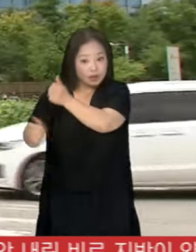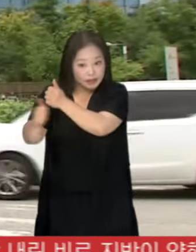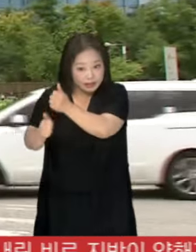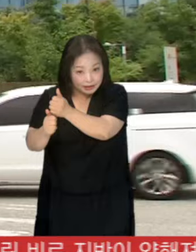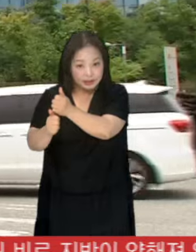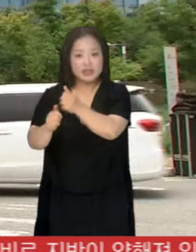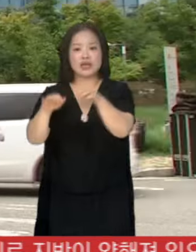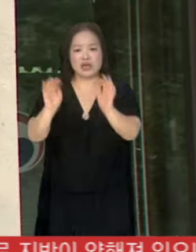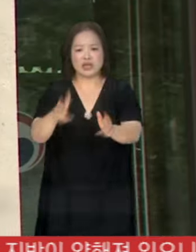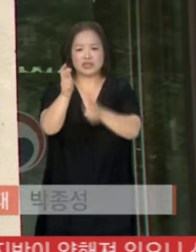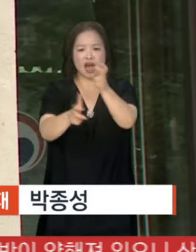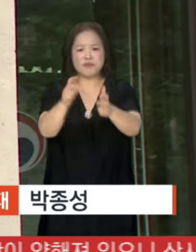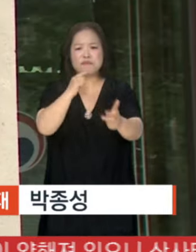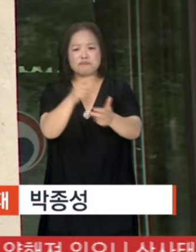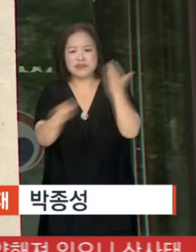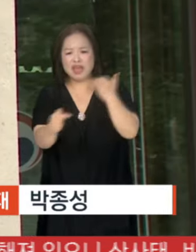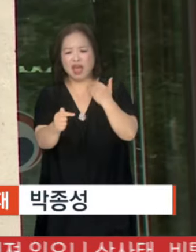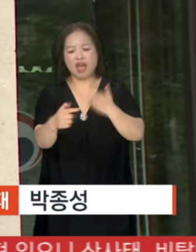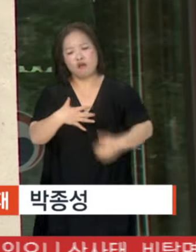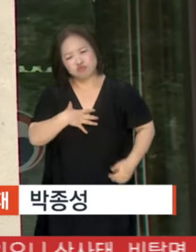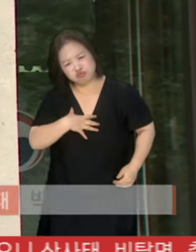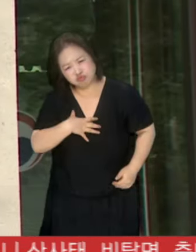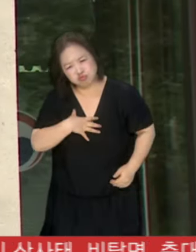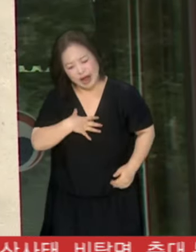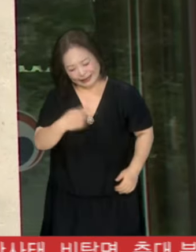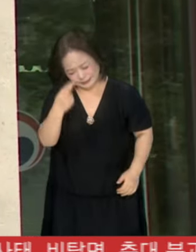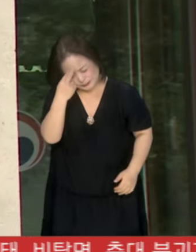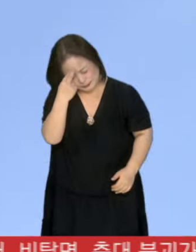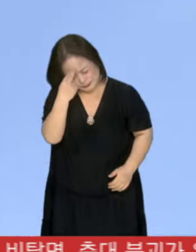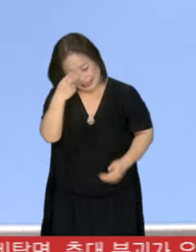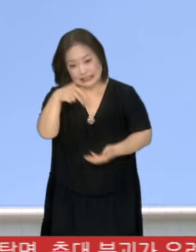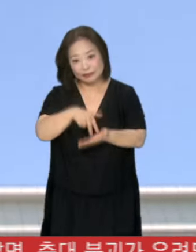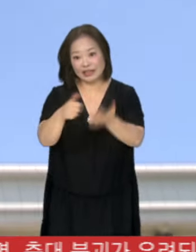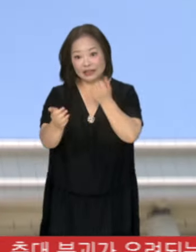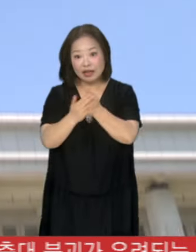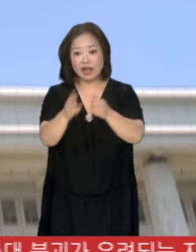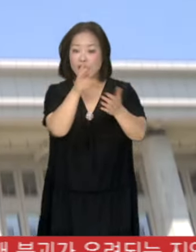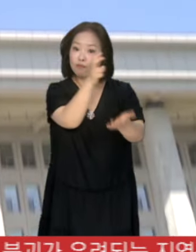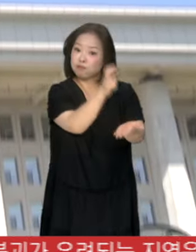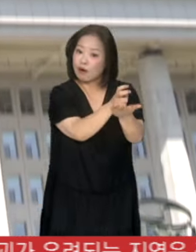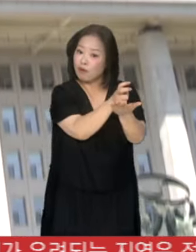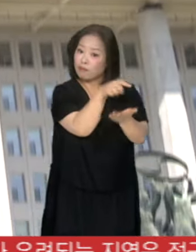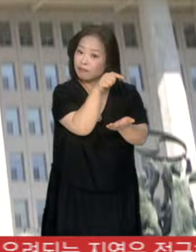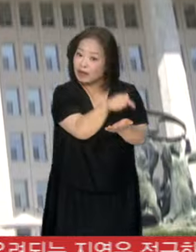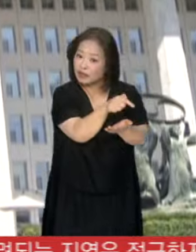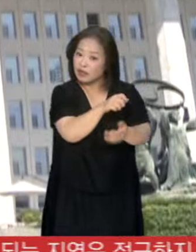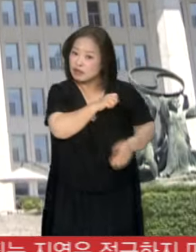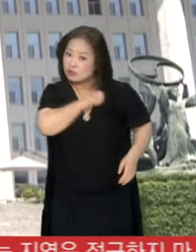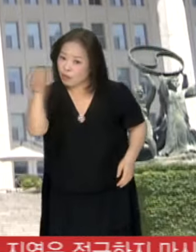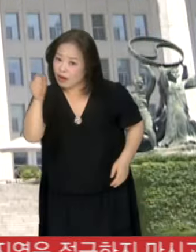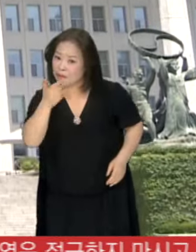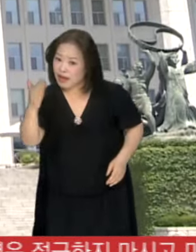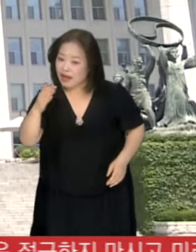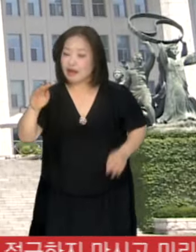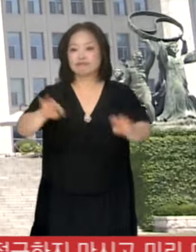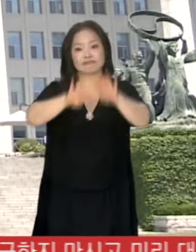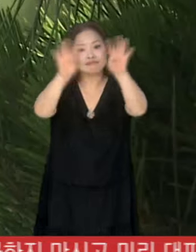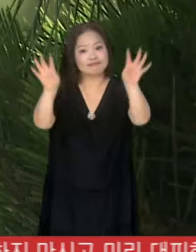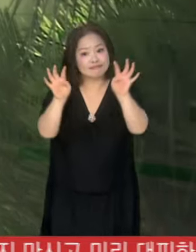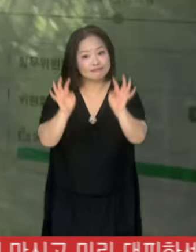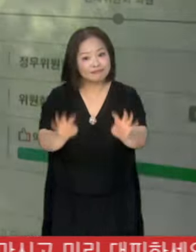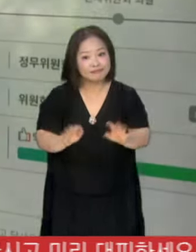산업계에 미치는 영향이 클 것이라며 여전히 난색을 보이고 있어 해당 법안들이 어떻게 처리될지 관심이 쏠리고